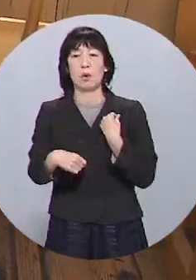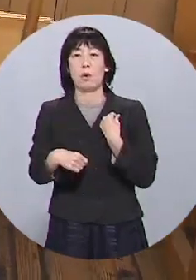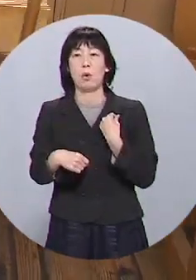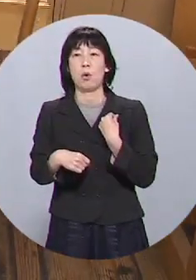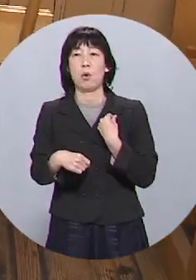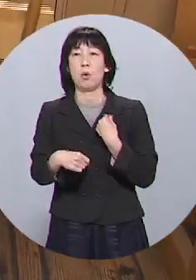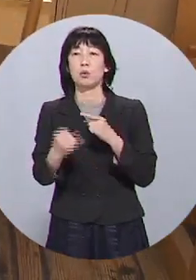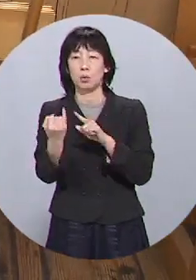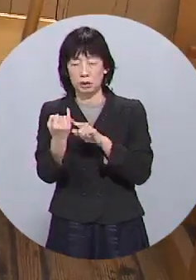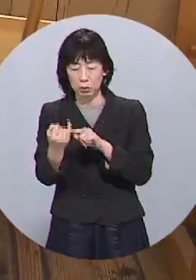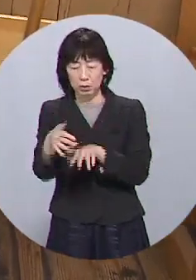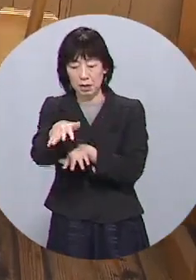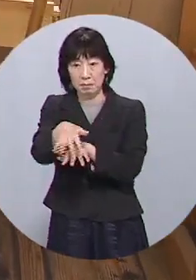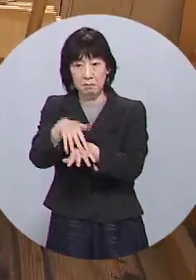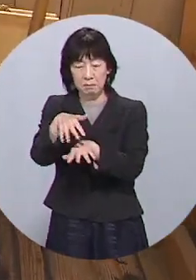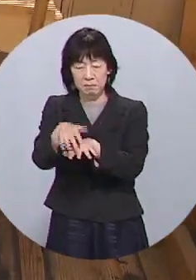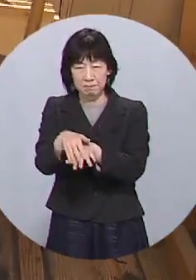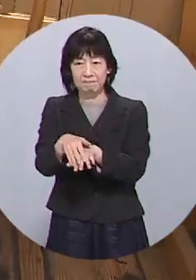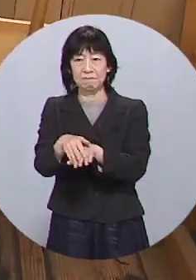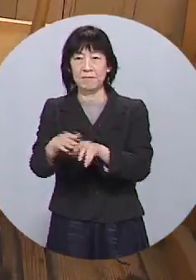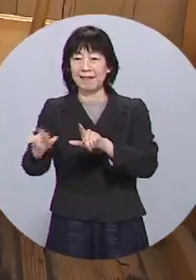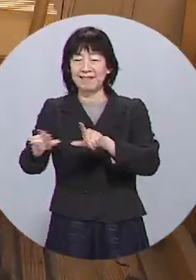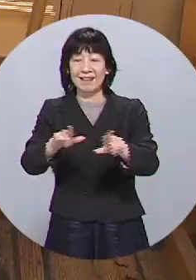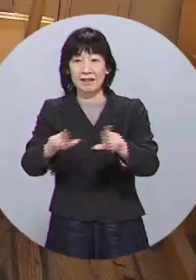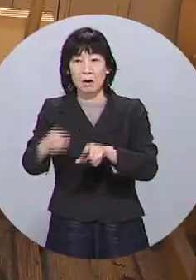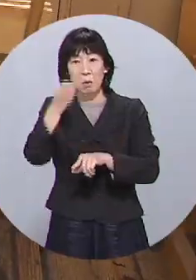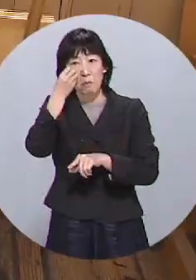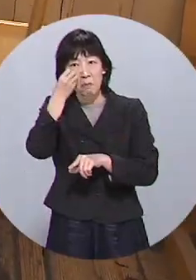ってる方がいましたよ。何だと思いますか。